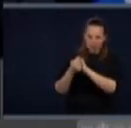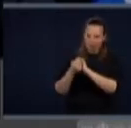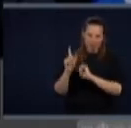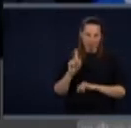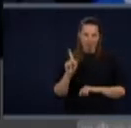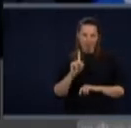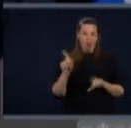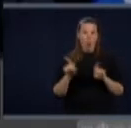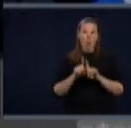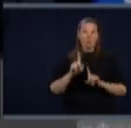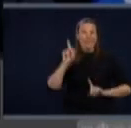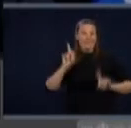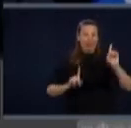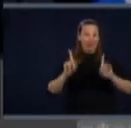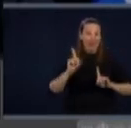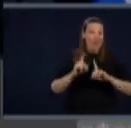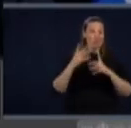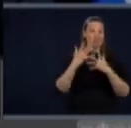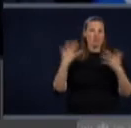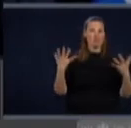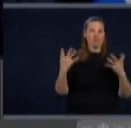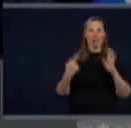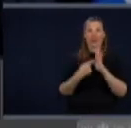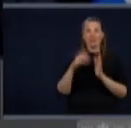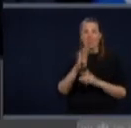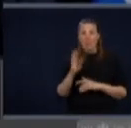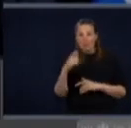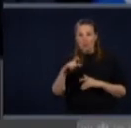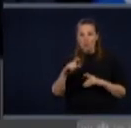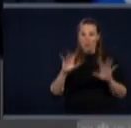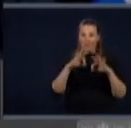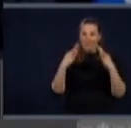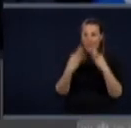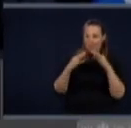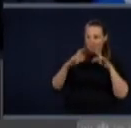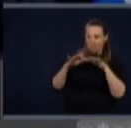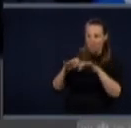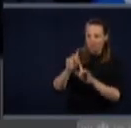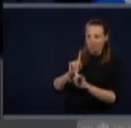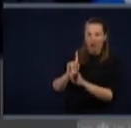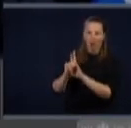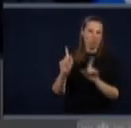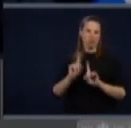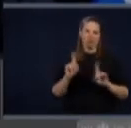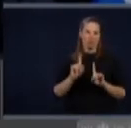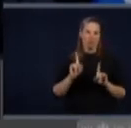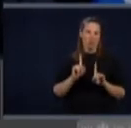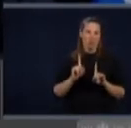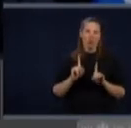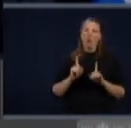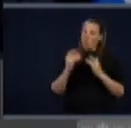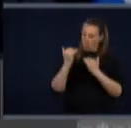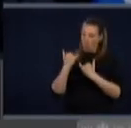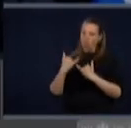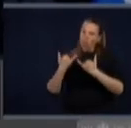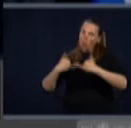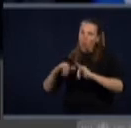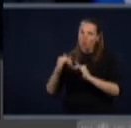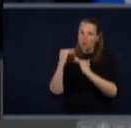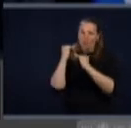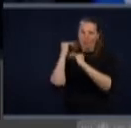des parties ou des repas de famille avec des personnes âgées. On va avoir encore des contraintes auprès de ces populations-là à risque.